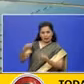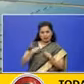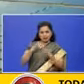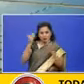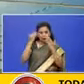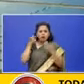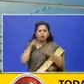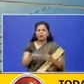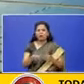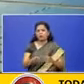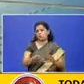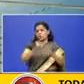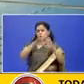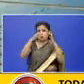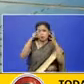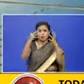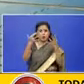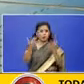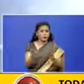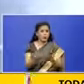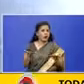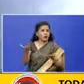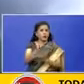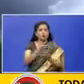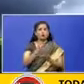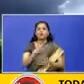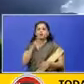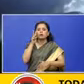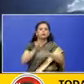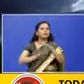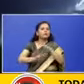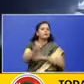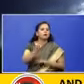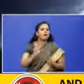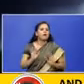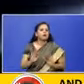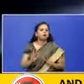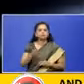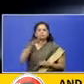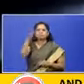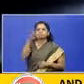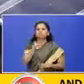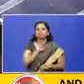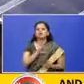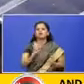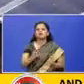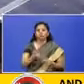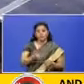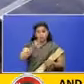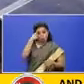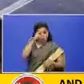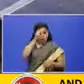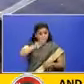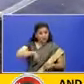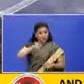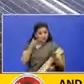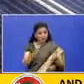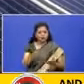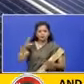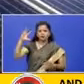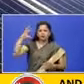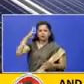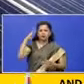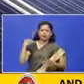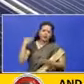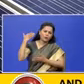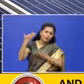जिसमें पूरी दुनिया अपना भविष्य देख रही है। और भारत के लिए तो सूर्यदेव सदियों